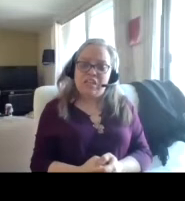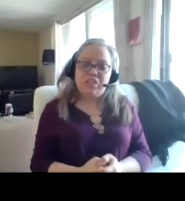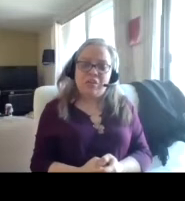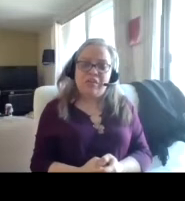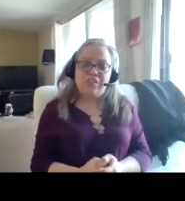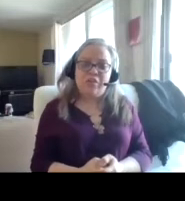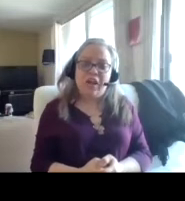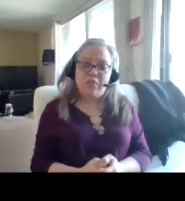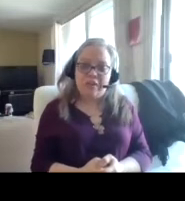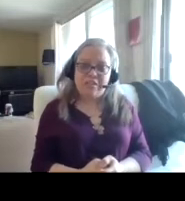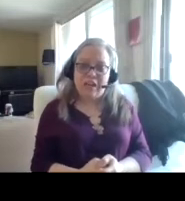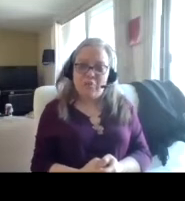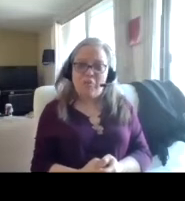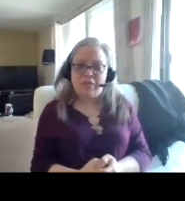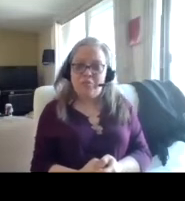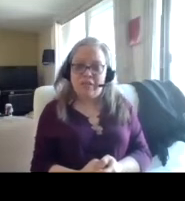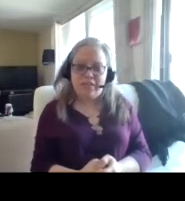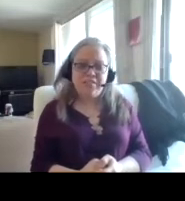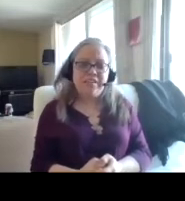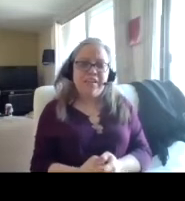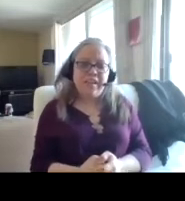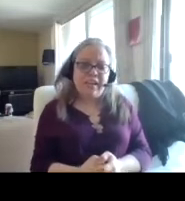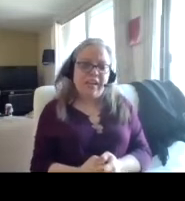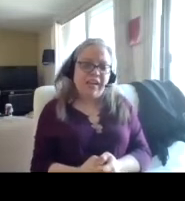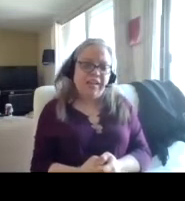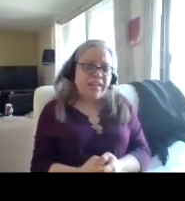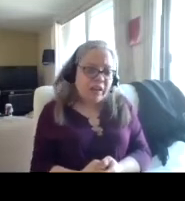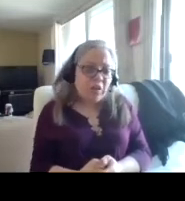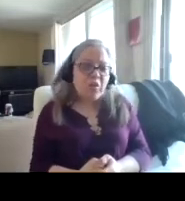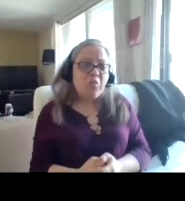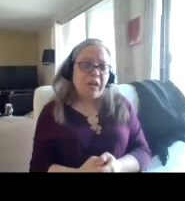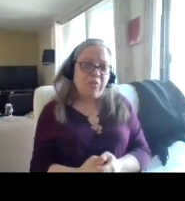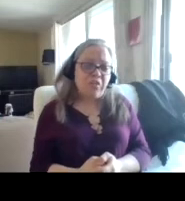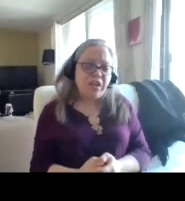Nous avons aussi une liste plus importante pour les gens à risque.